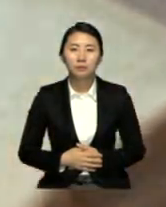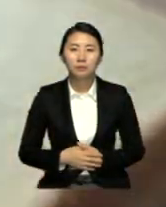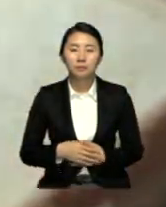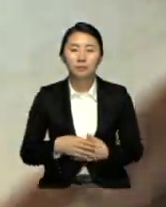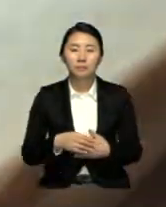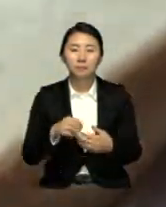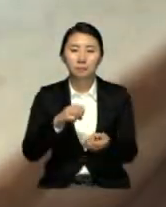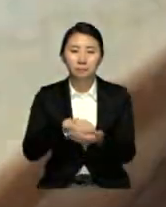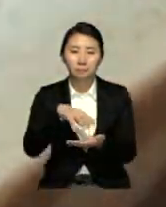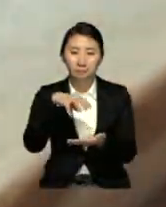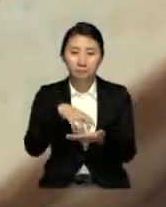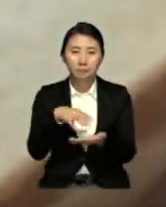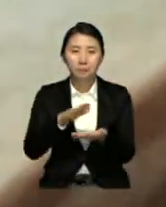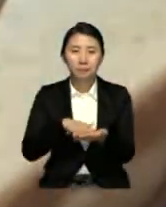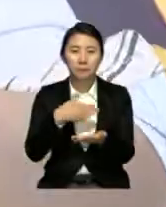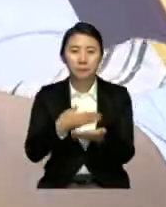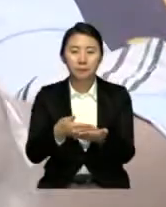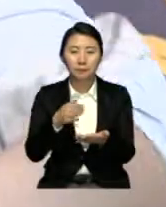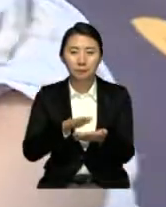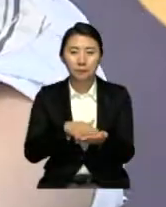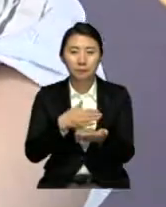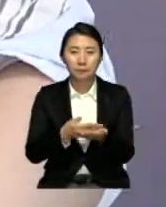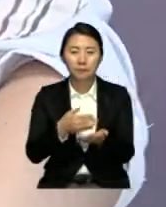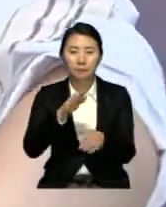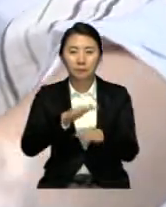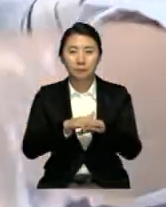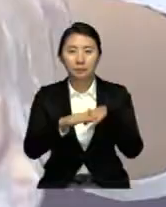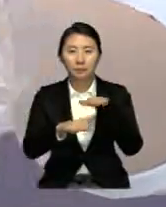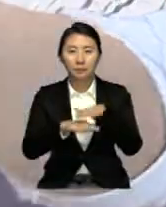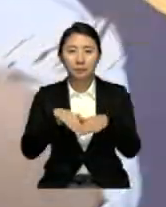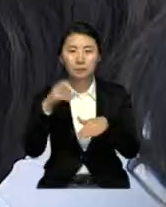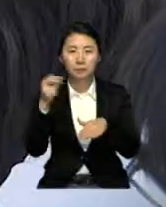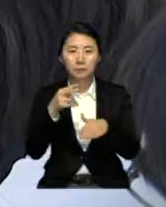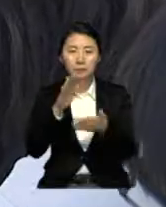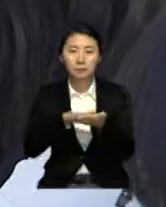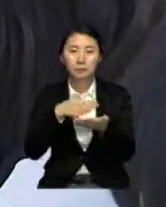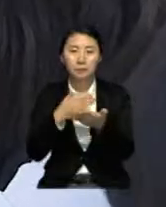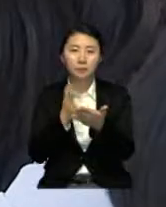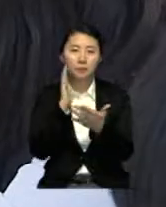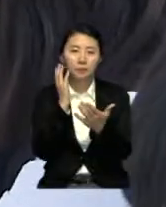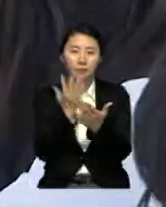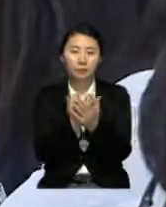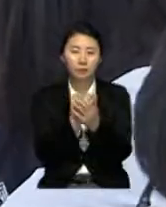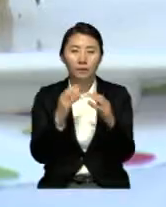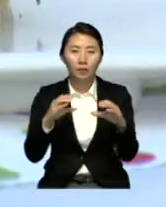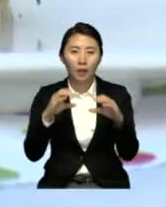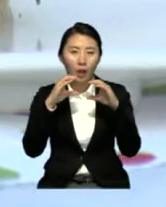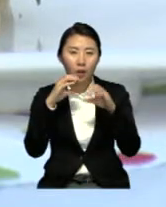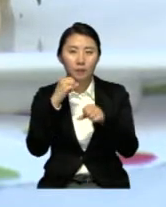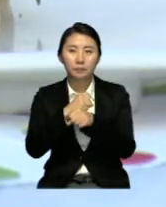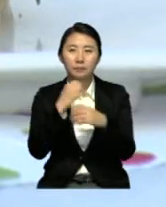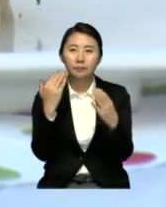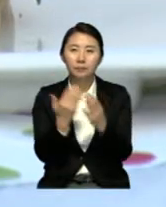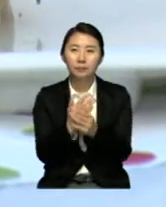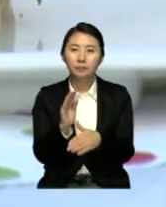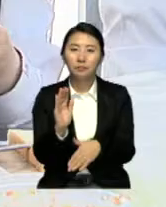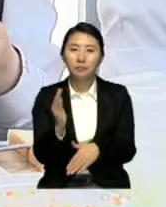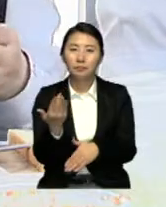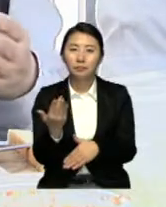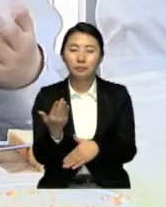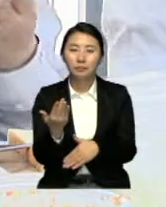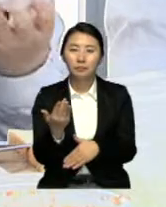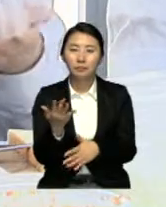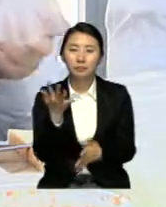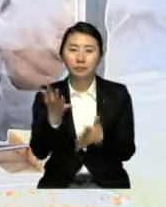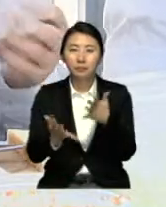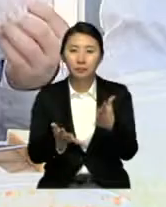빵에 베이스를 바르고 햄과 치즈를 얹습니다. 다시 빵과 야채를 넣어 샌드위치를 완성합니다.